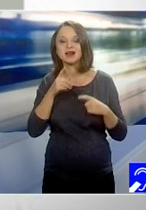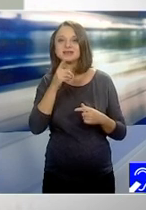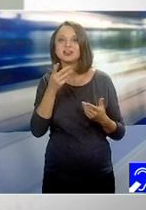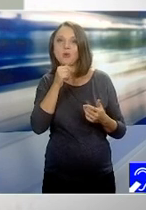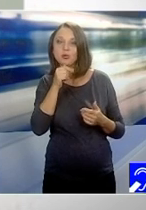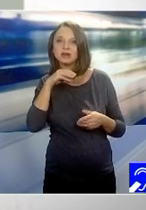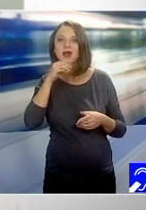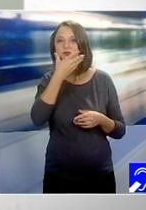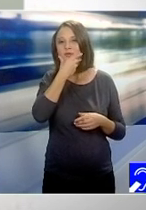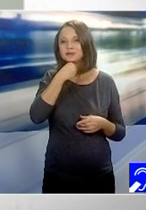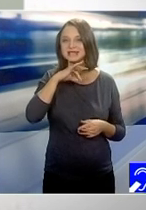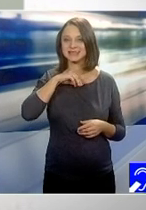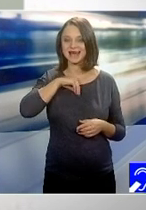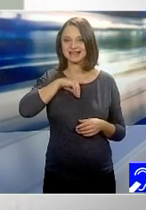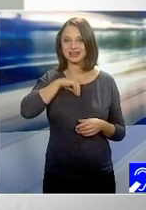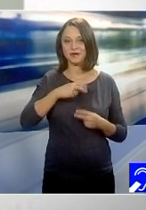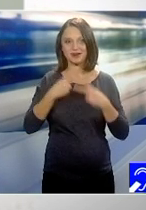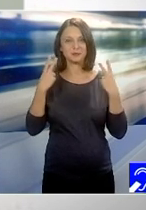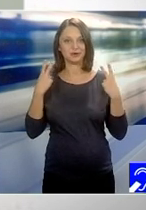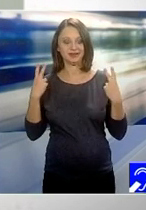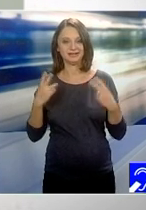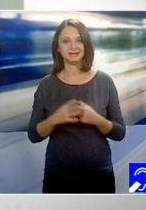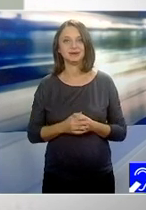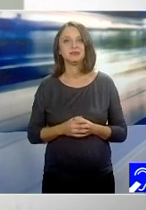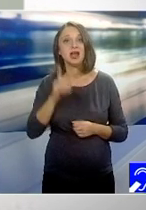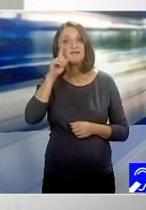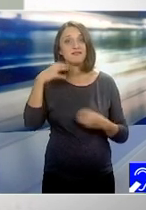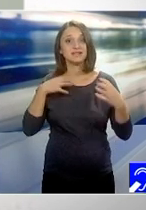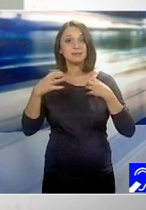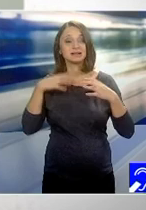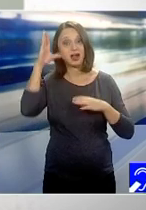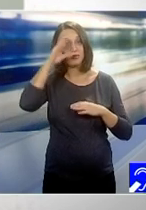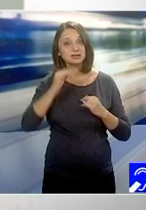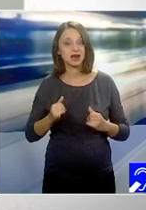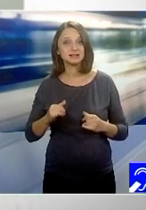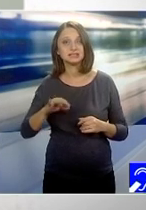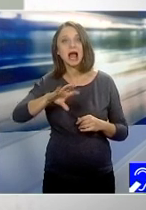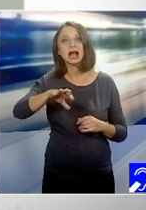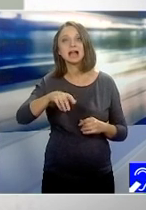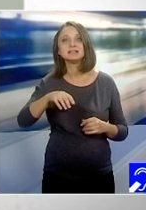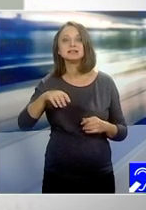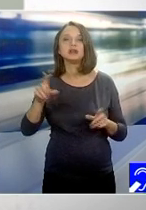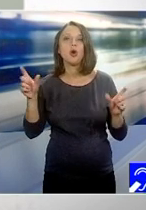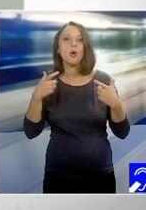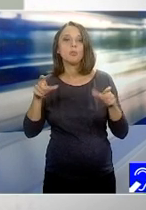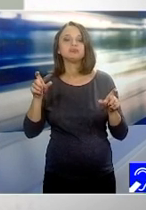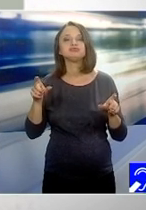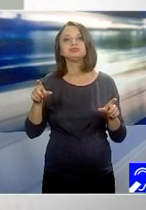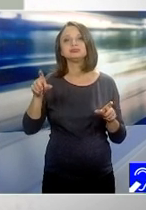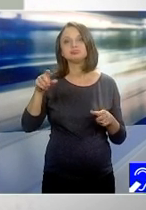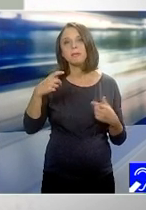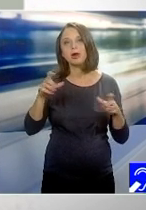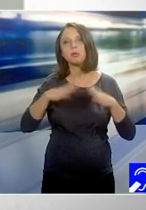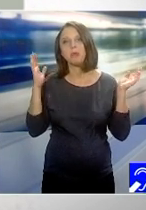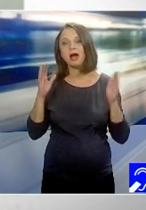interioară este cea care contează cu adevărat. Spectacolul va avea loc în această seară la Casino Park, Centrul de Cultură Urbană din